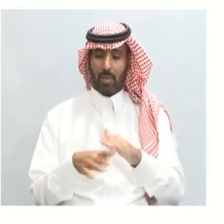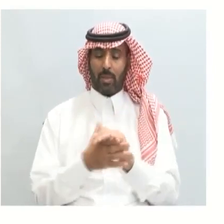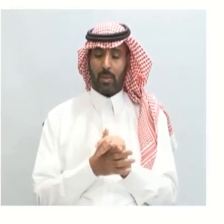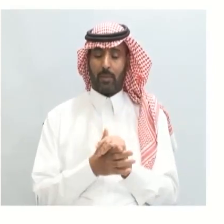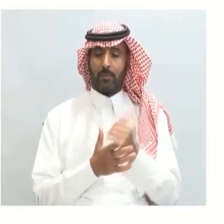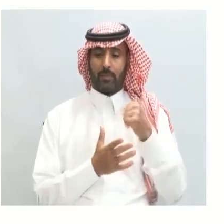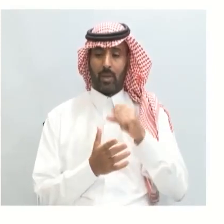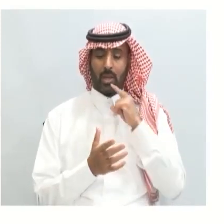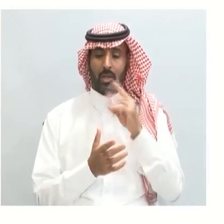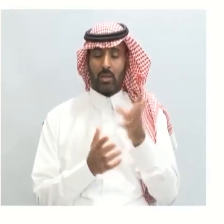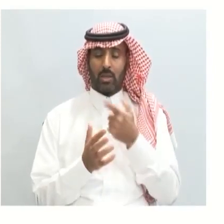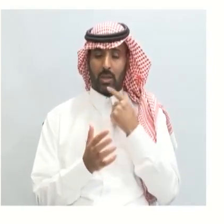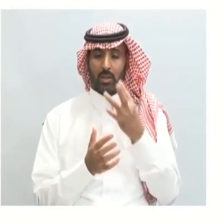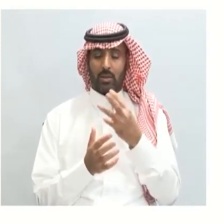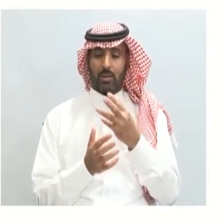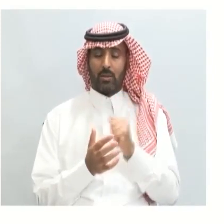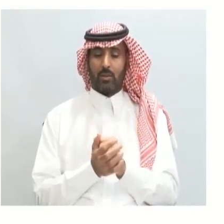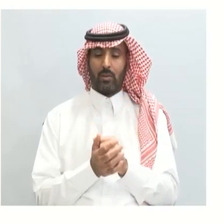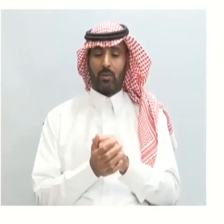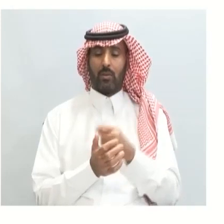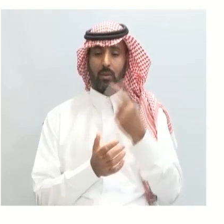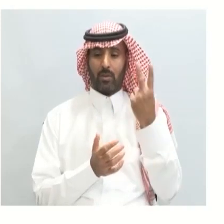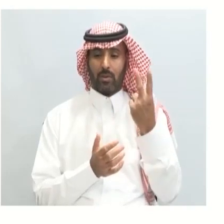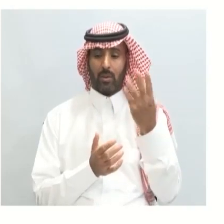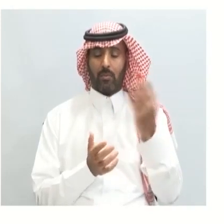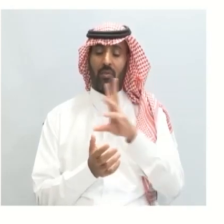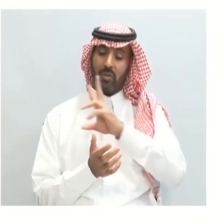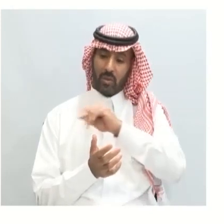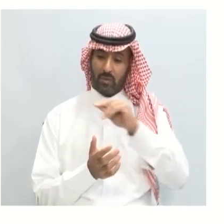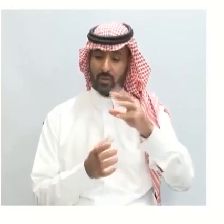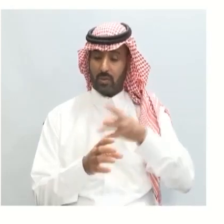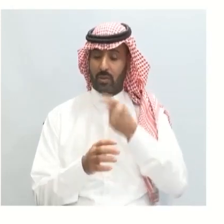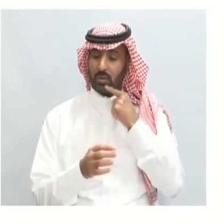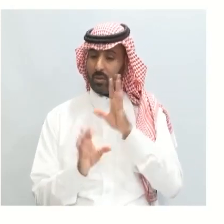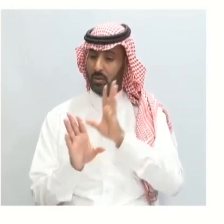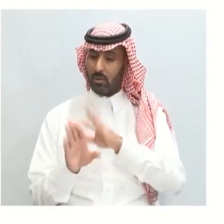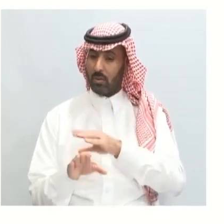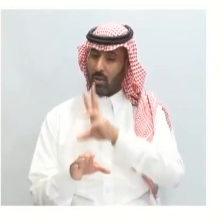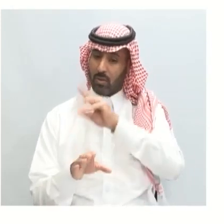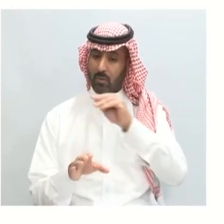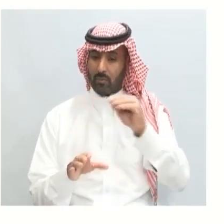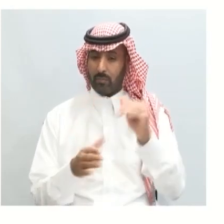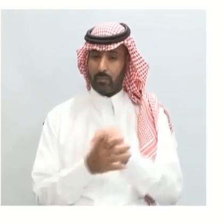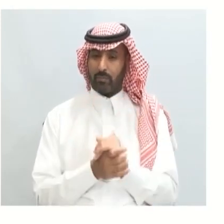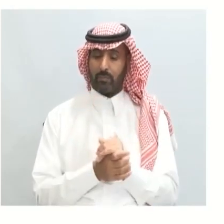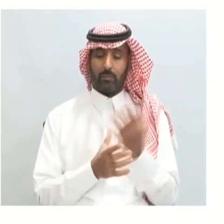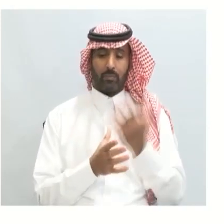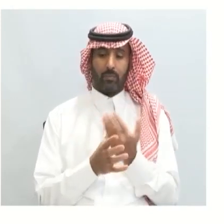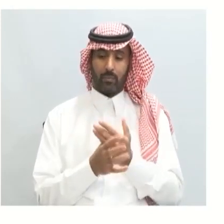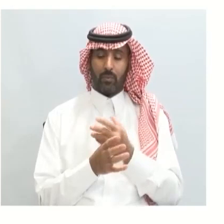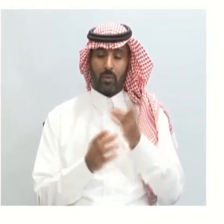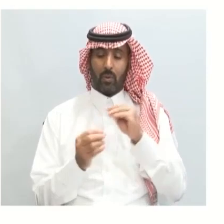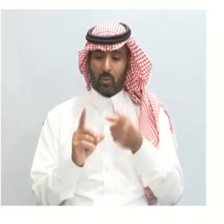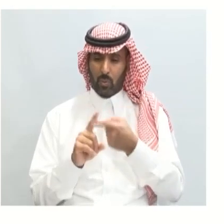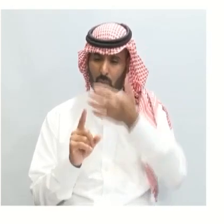600 اقسمها على 300 ايضا سيعطيني اثنين اذا ثابته اذا القيمتين ستكون متساويه طبعا لان كلما